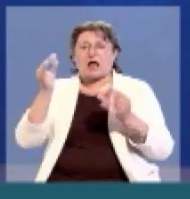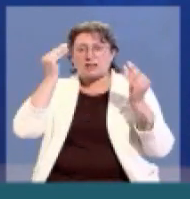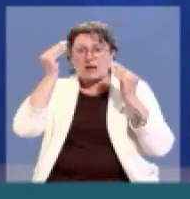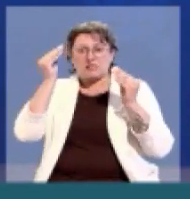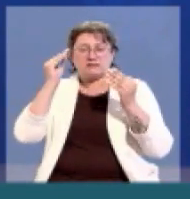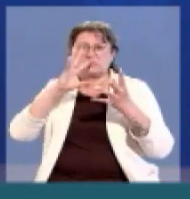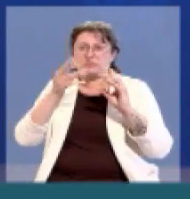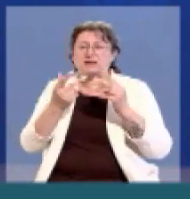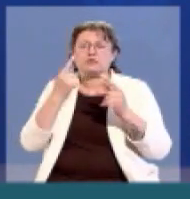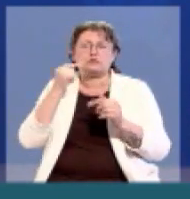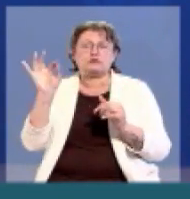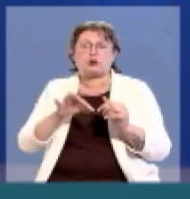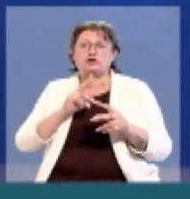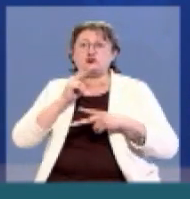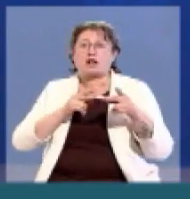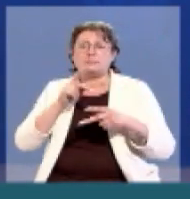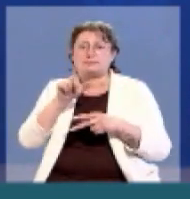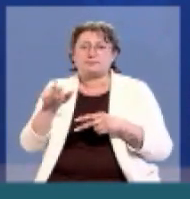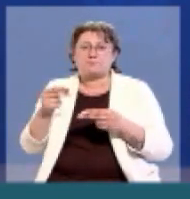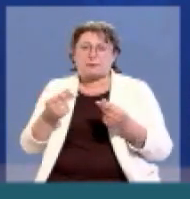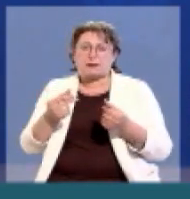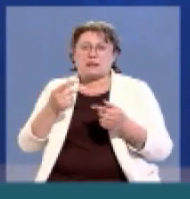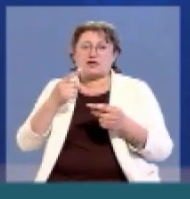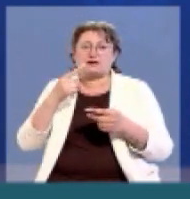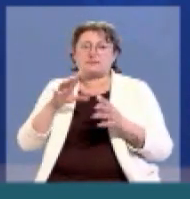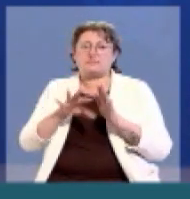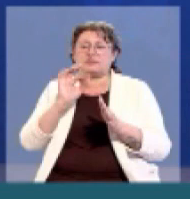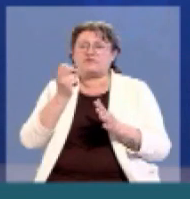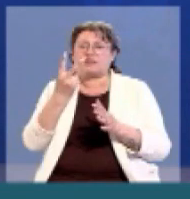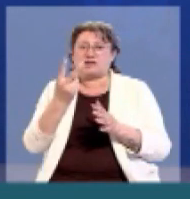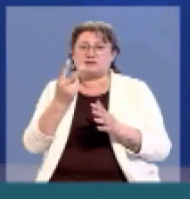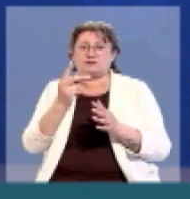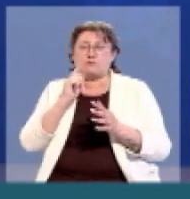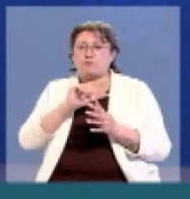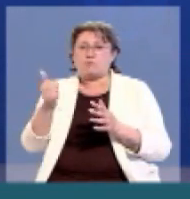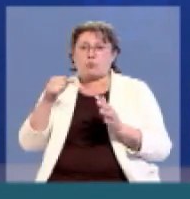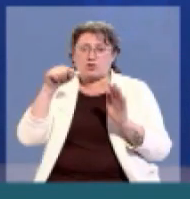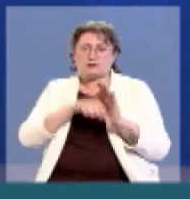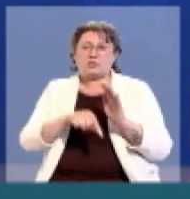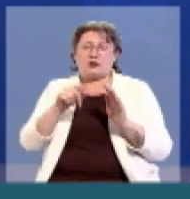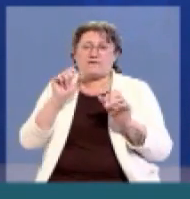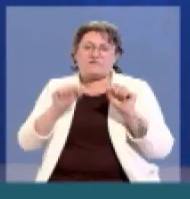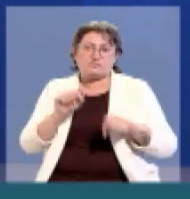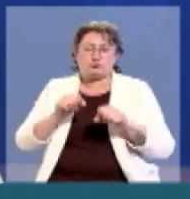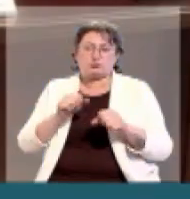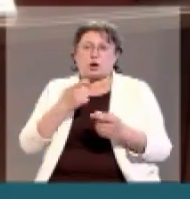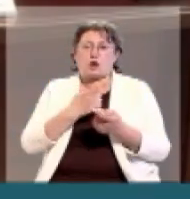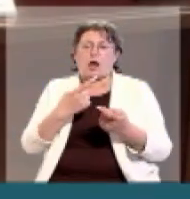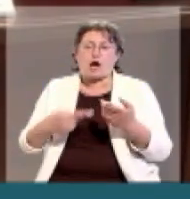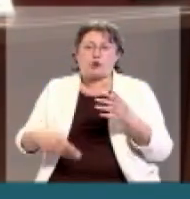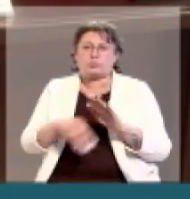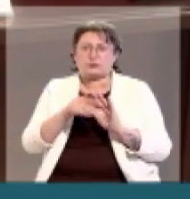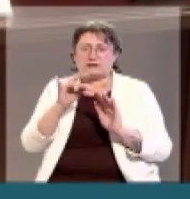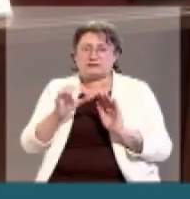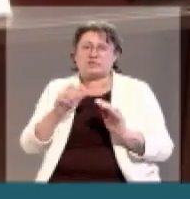всего наблюдается активность обращений предпринимателей. В результате определились 12 сфер, наиболее уязвимых и подверженных коррупционным рискам. В